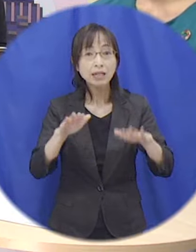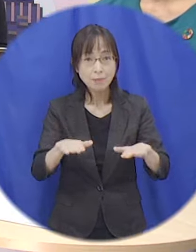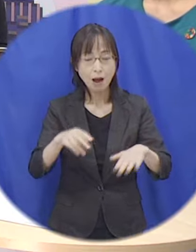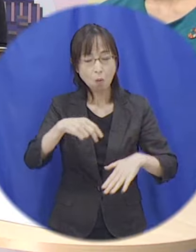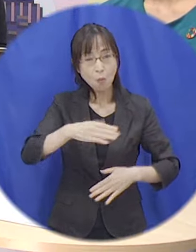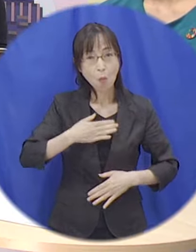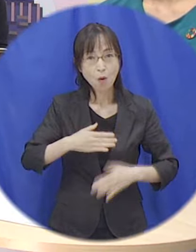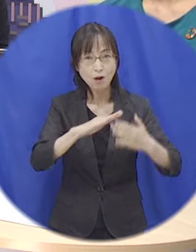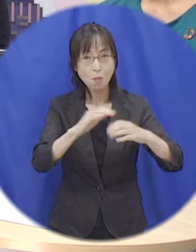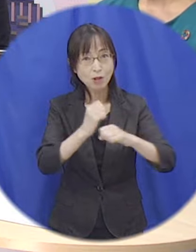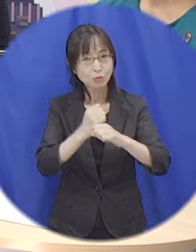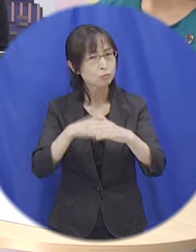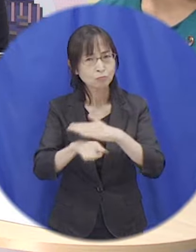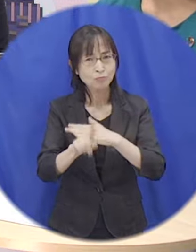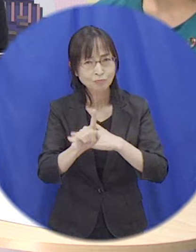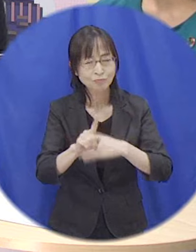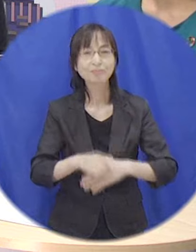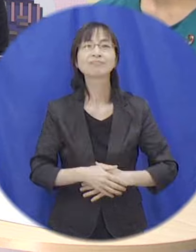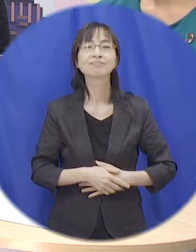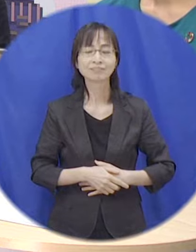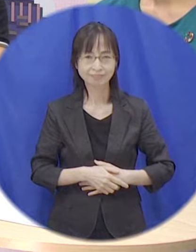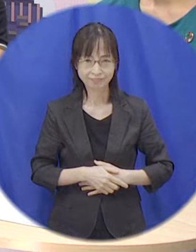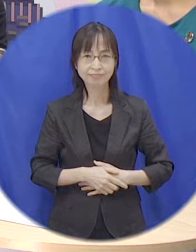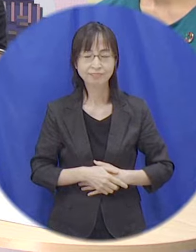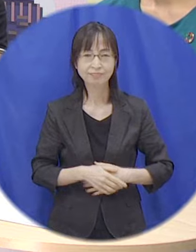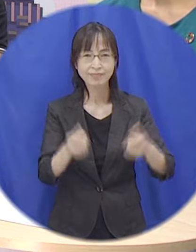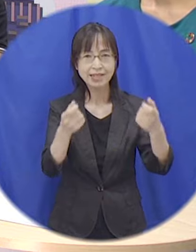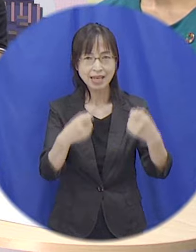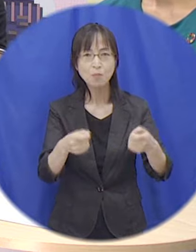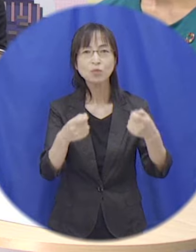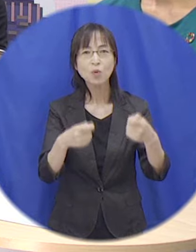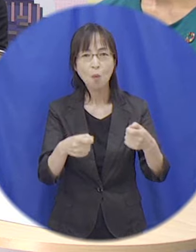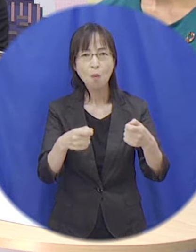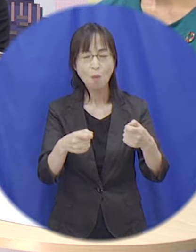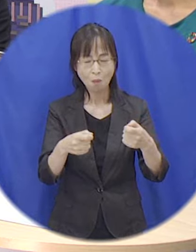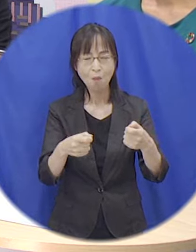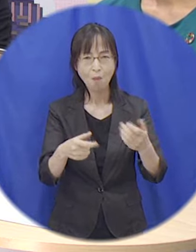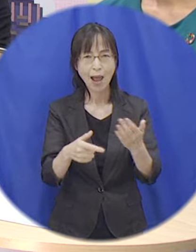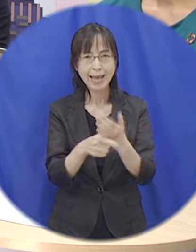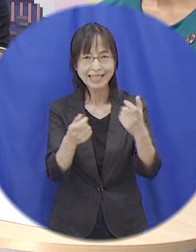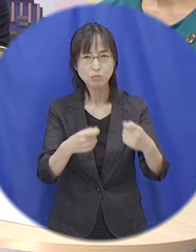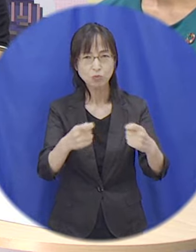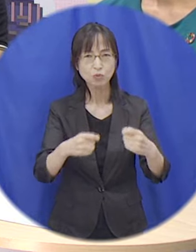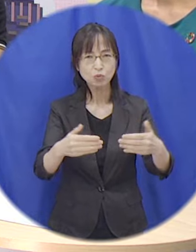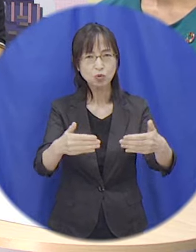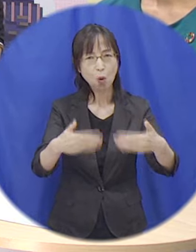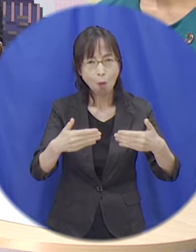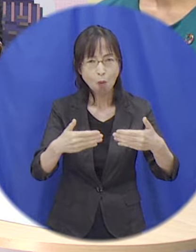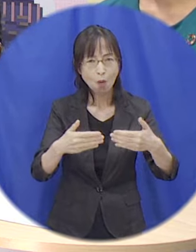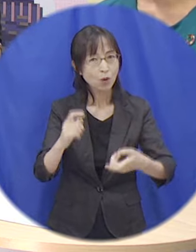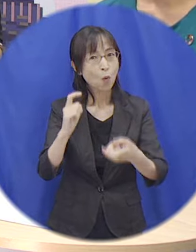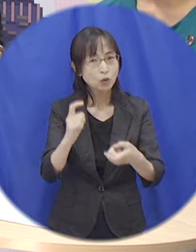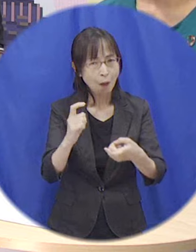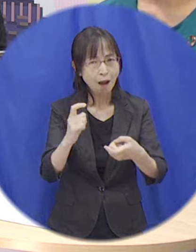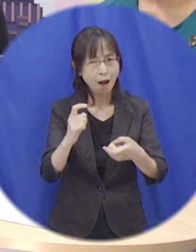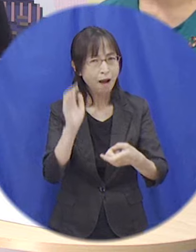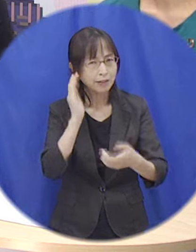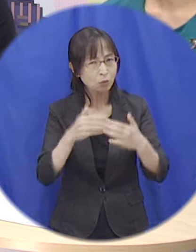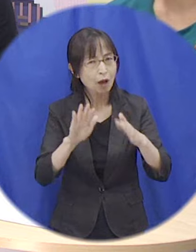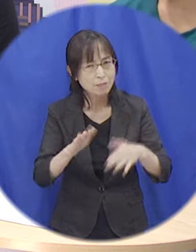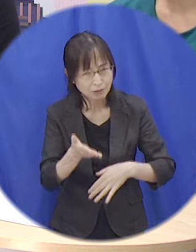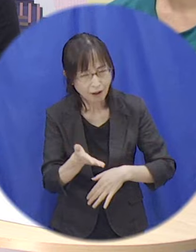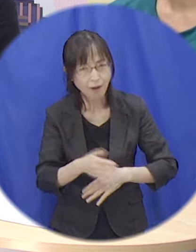ォーカブルな街づくりなんでしょうか。 はい、池袋は駅袋という言葉を聞いたことありますか。 揶揄され